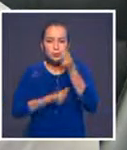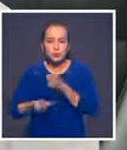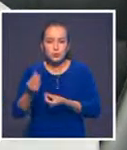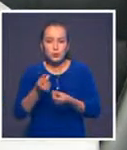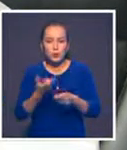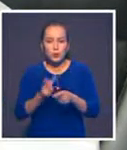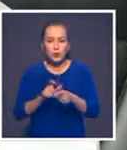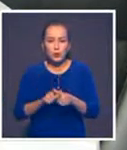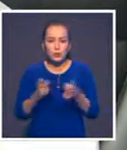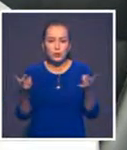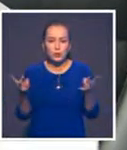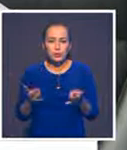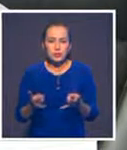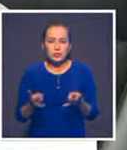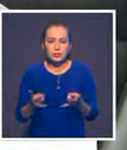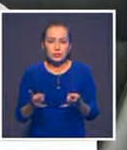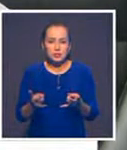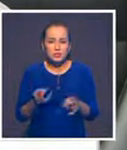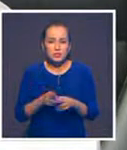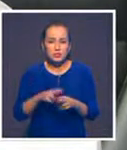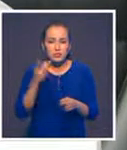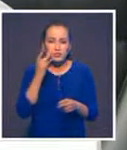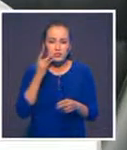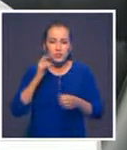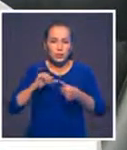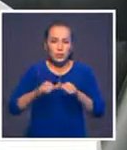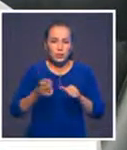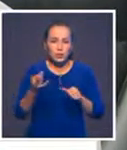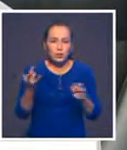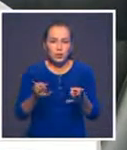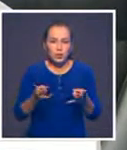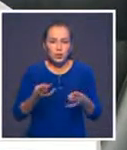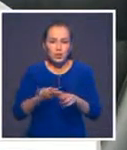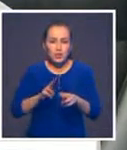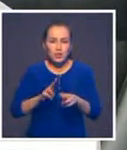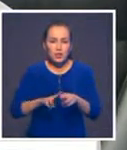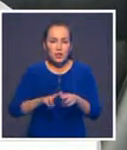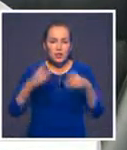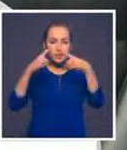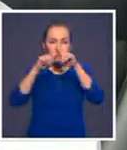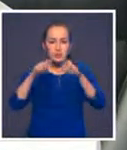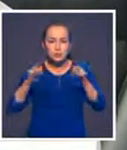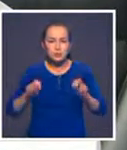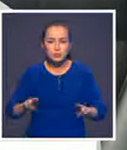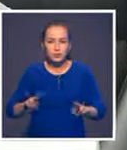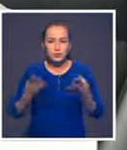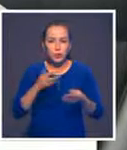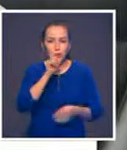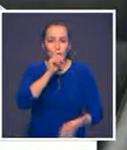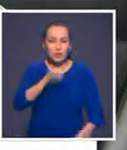былайша айтқанда зависим деп айтсақ та болады осы аппаратқа. Өйткені олсыз ол кісінің өмірі